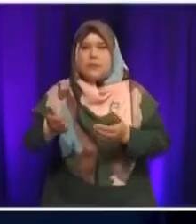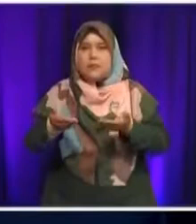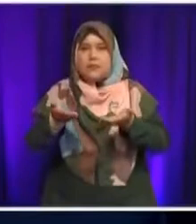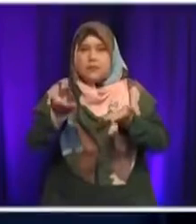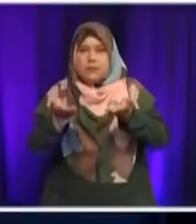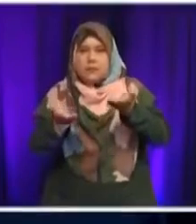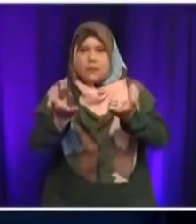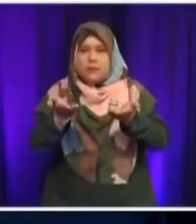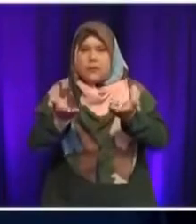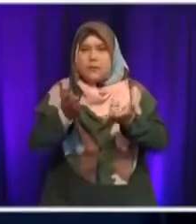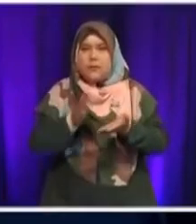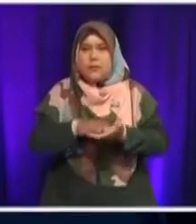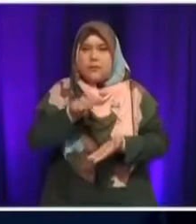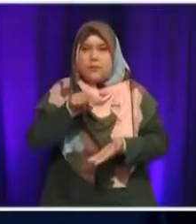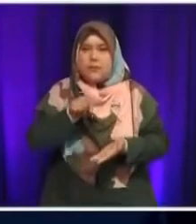penimbang